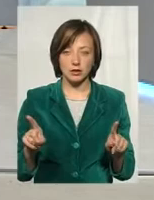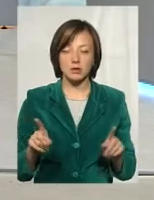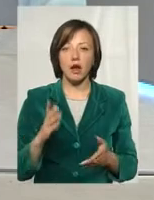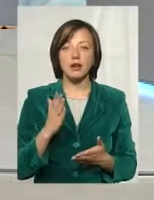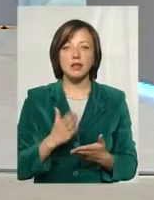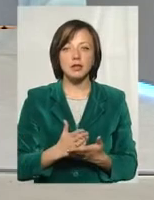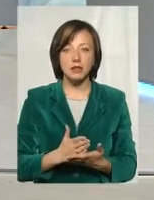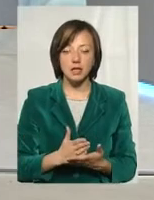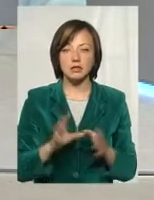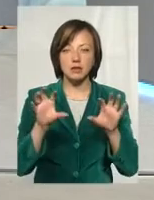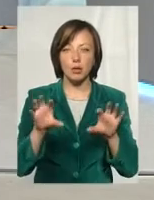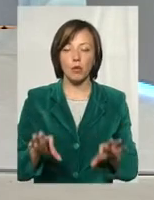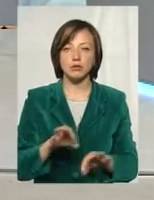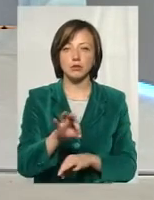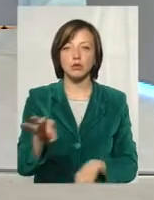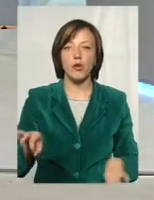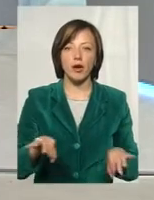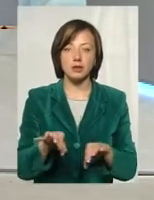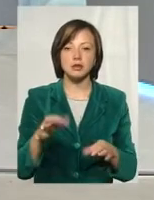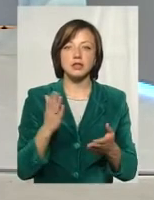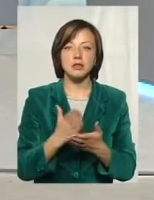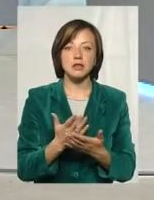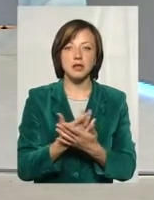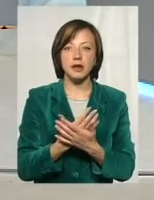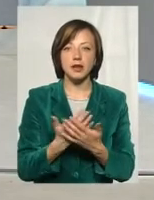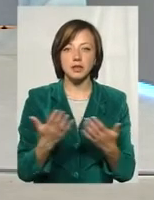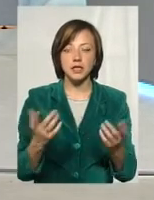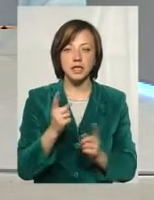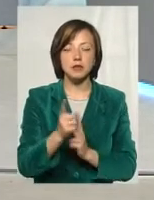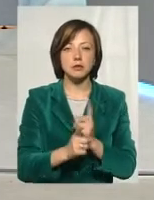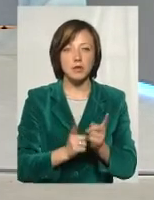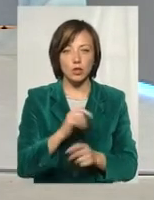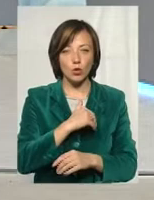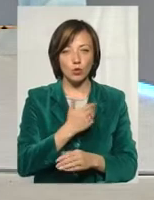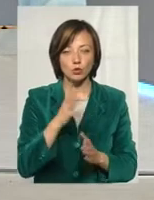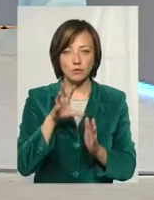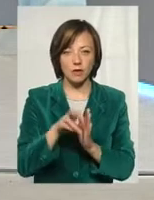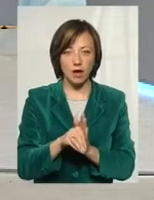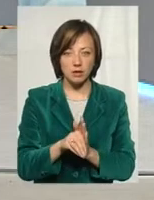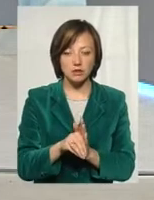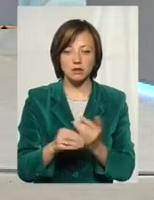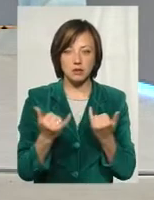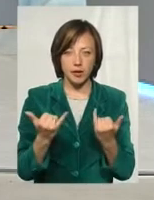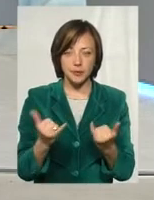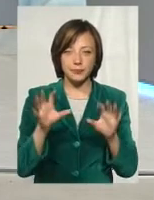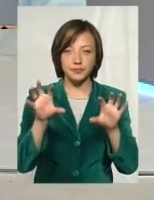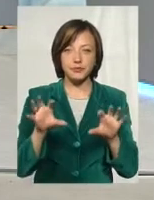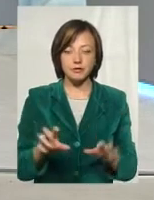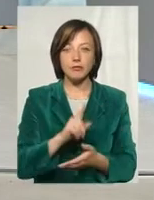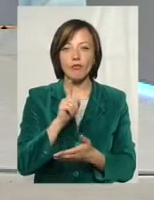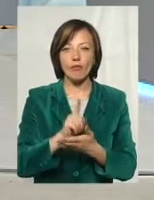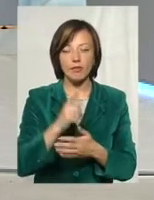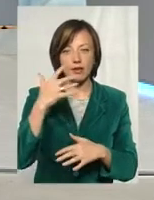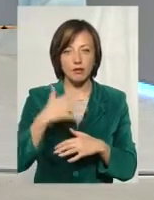Є законопроекти. Є різні зміни, які хочуть внести в існуючі закони, але ми повинні розуміти